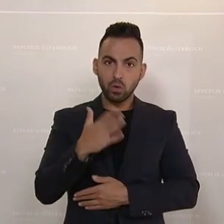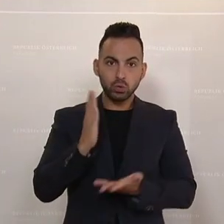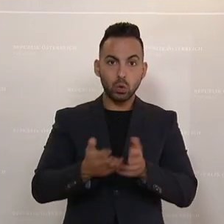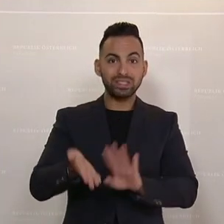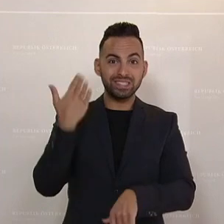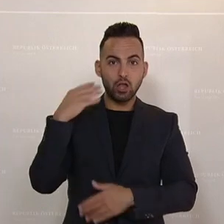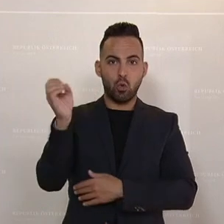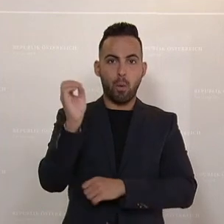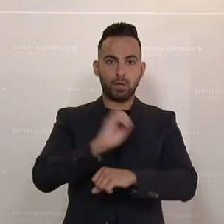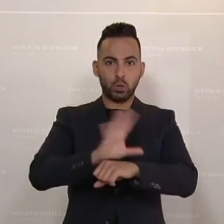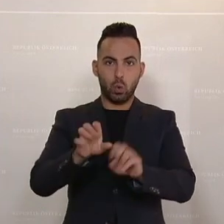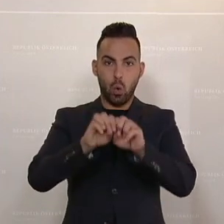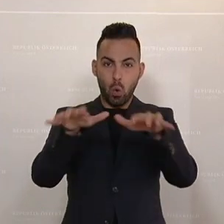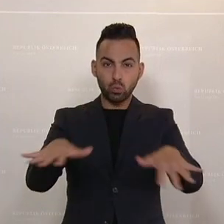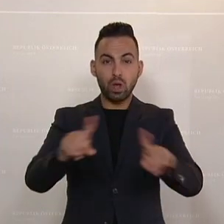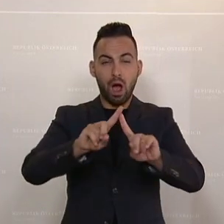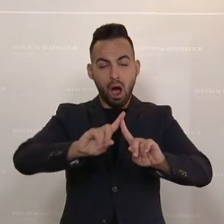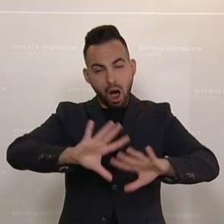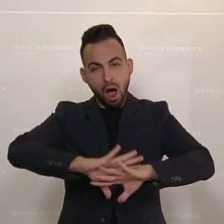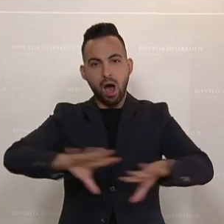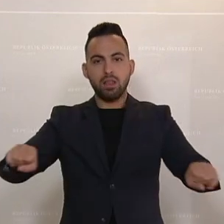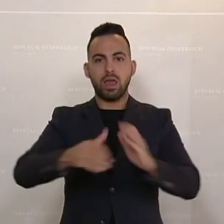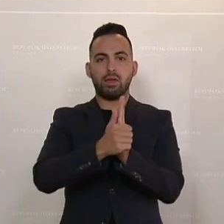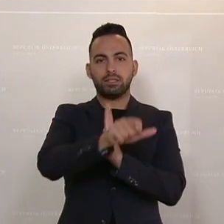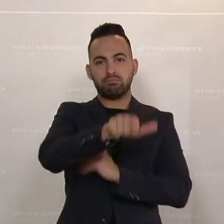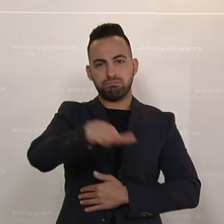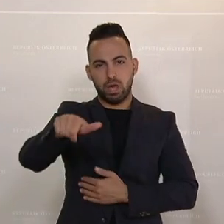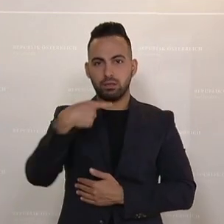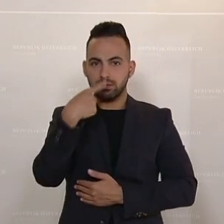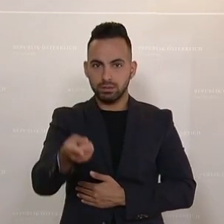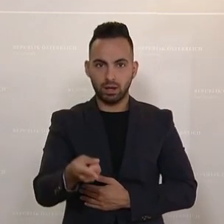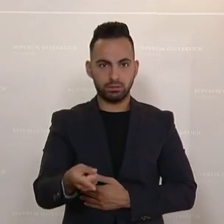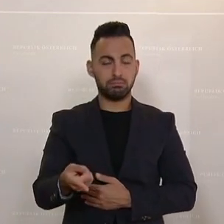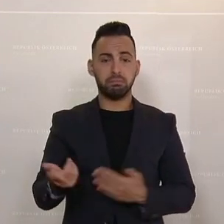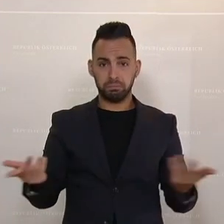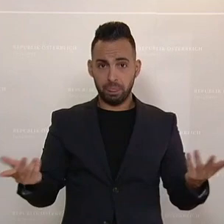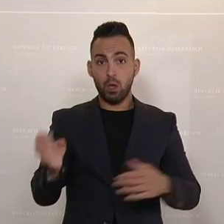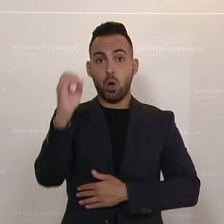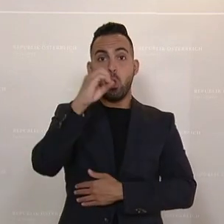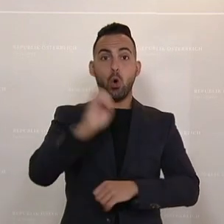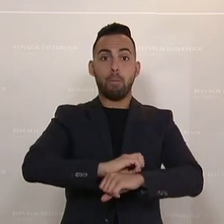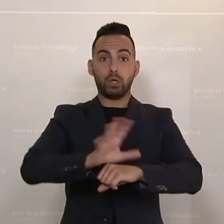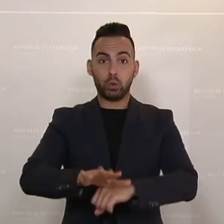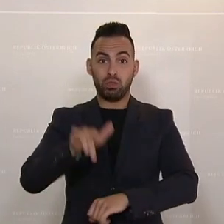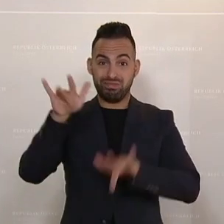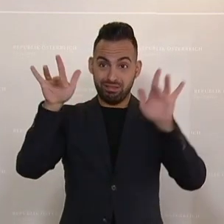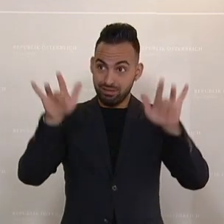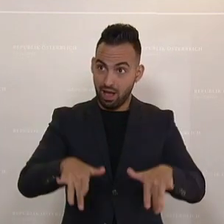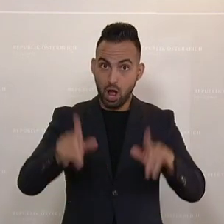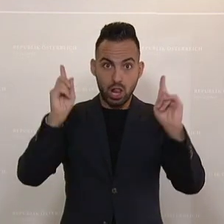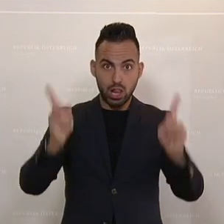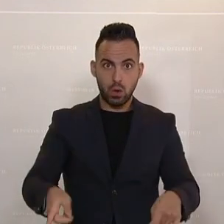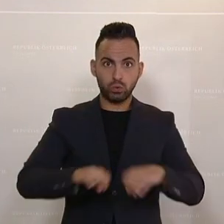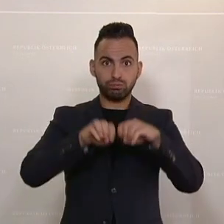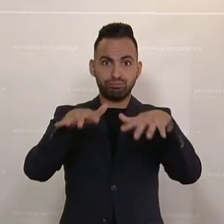seit Omikron, und das sagen alle Experten, die sich in der Materie auskennen, maßgeblich alles geändert, weil sich